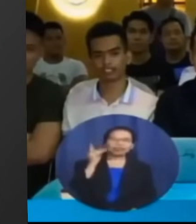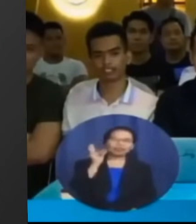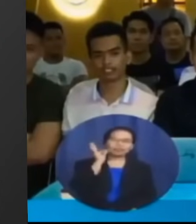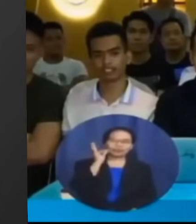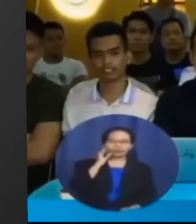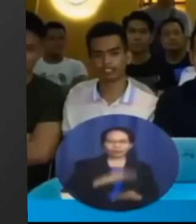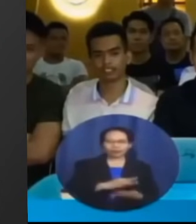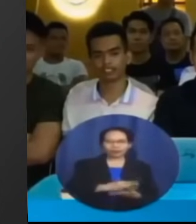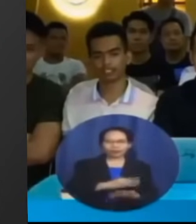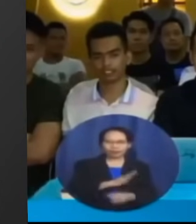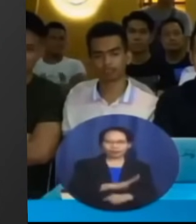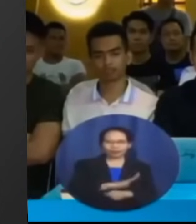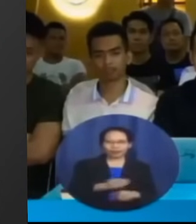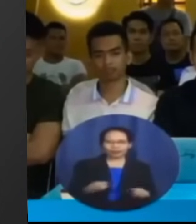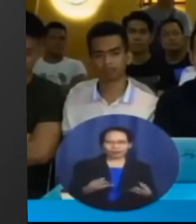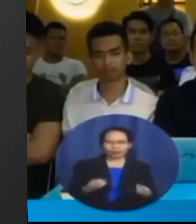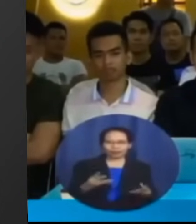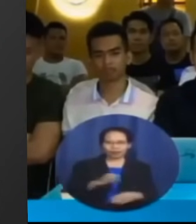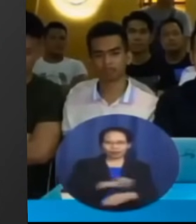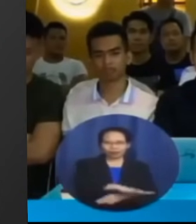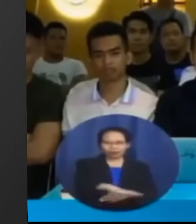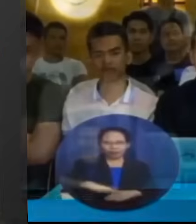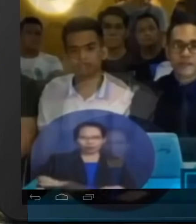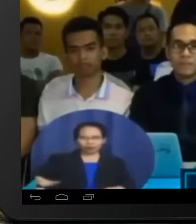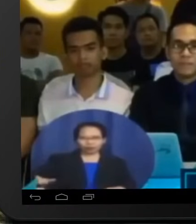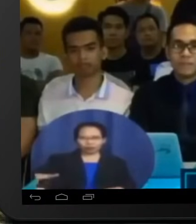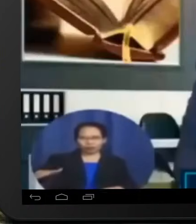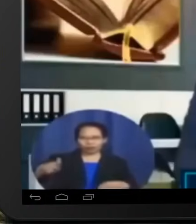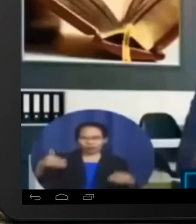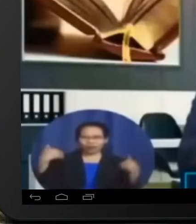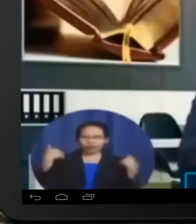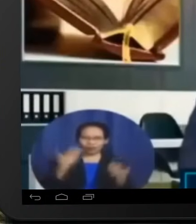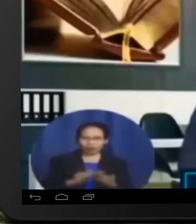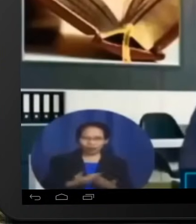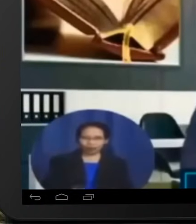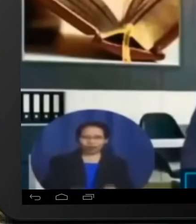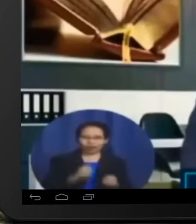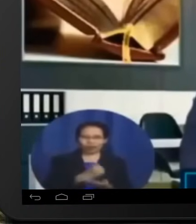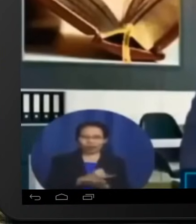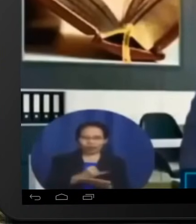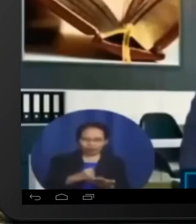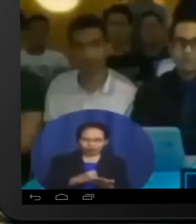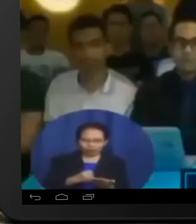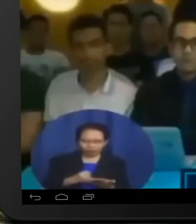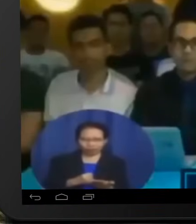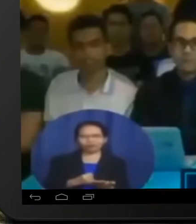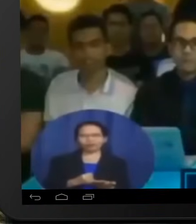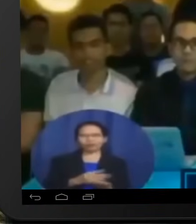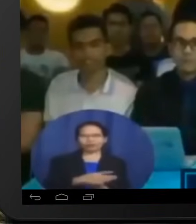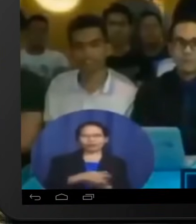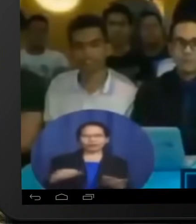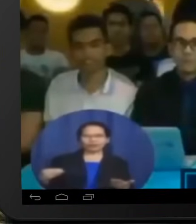negosyo. Dumami, malakas pagkakitaan, di ba? Malakas pagkakitaan